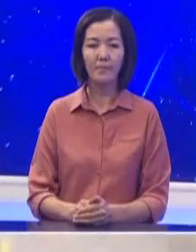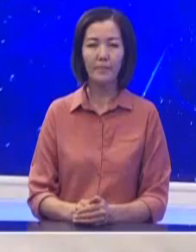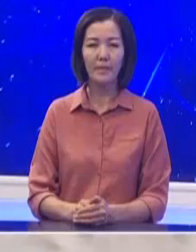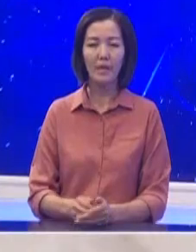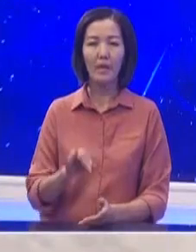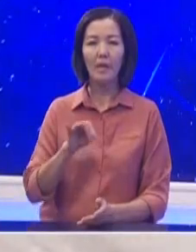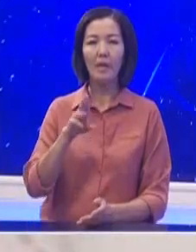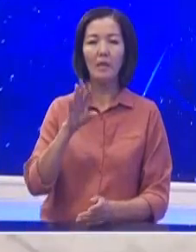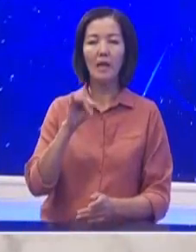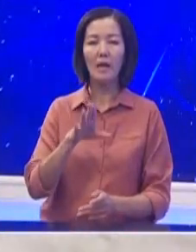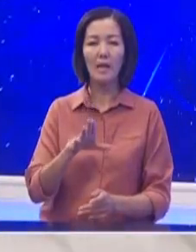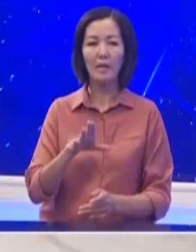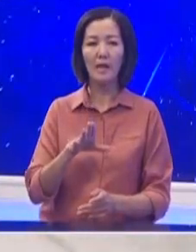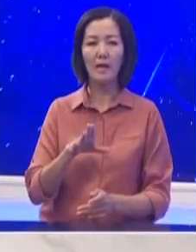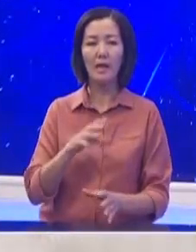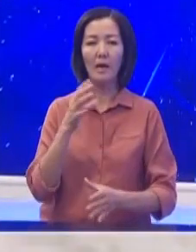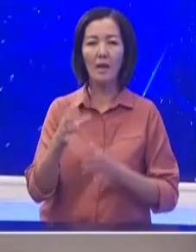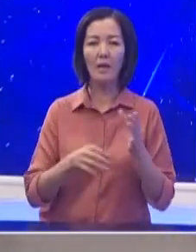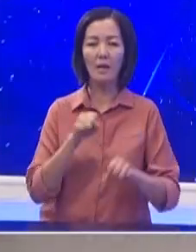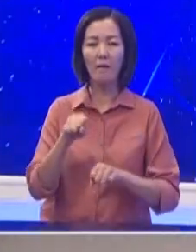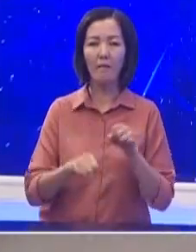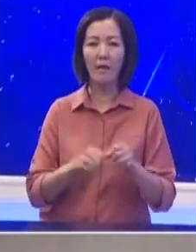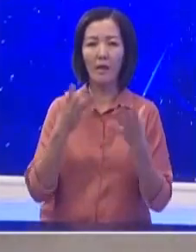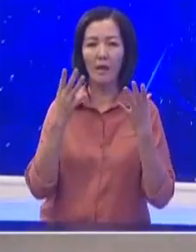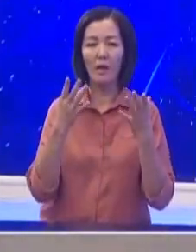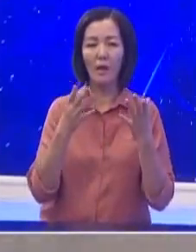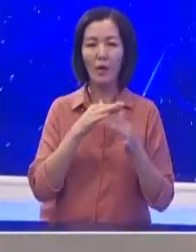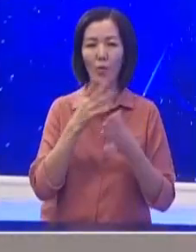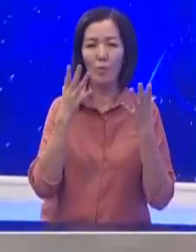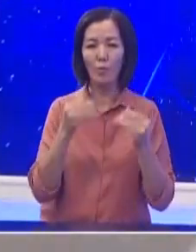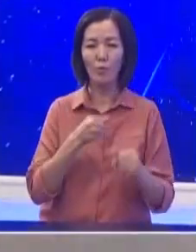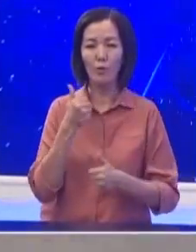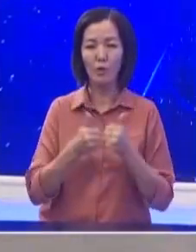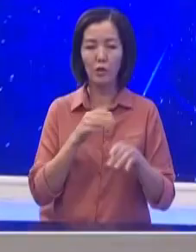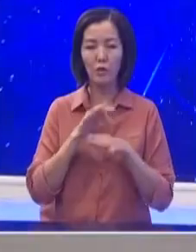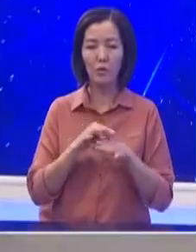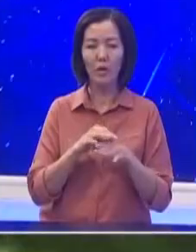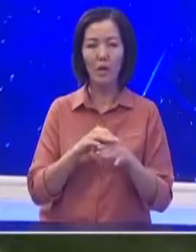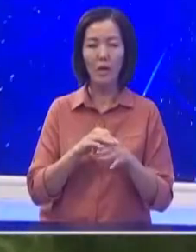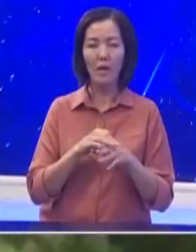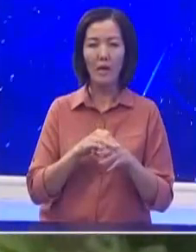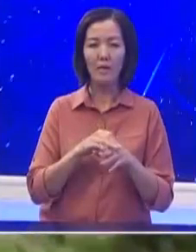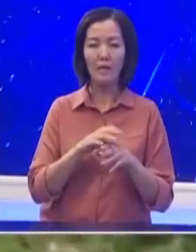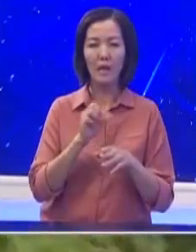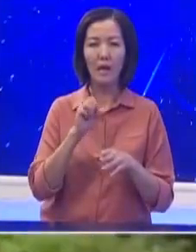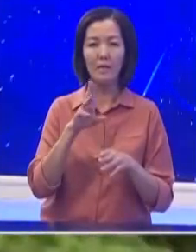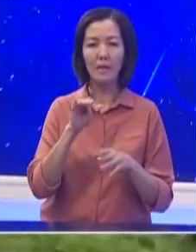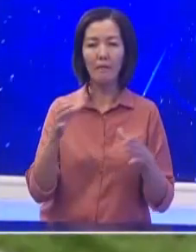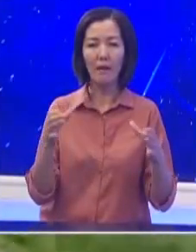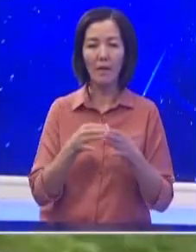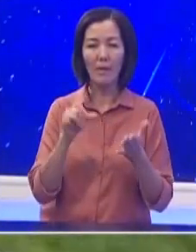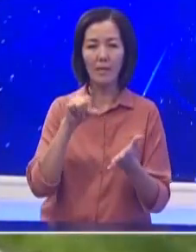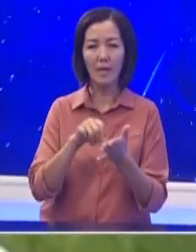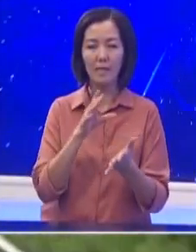Италияда Адриатика Ионика халықаралық велокубогы өтіп жатыр. Бұл сында Қазақстандағы Астана командасы да өнер көрсетуде. Жерлестеріміз